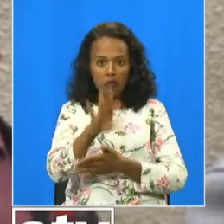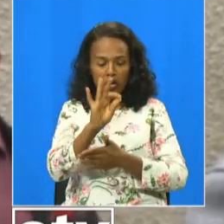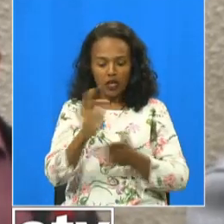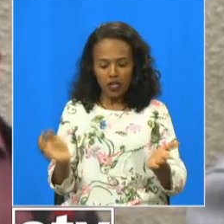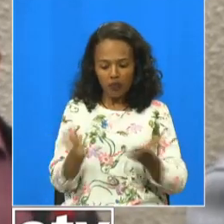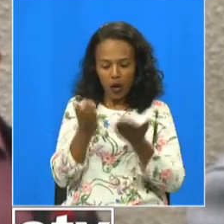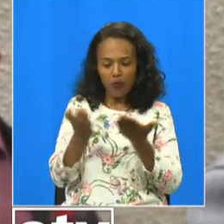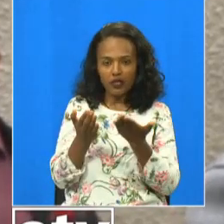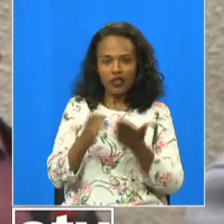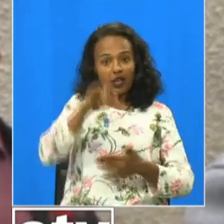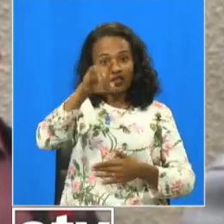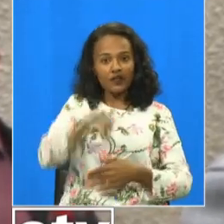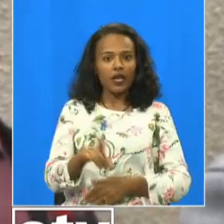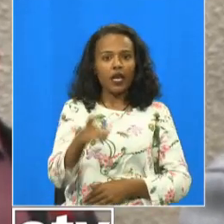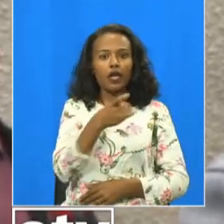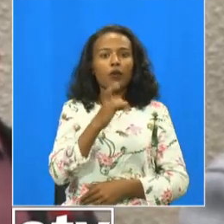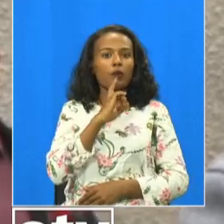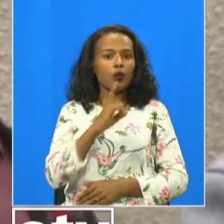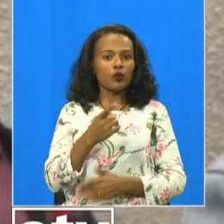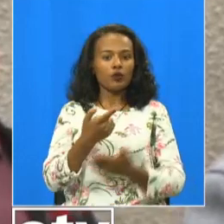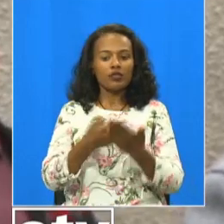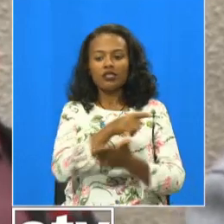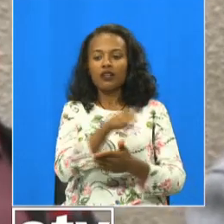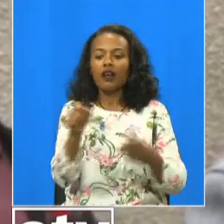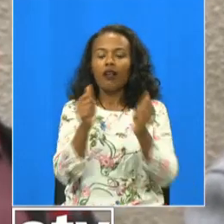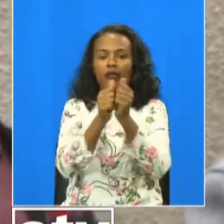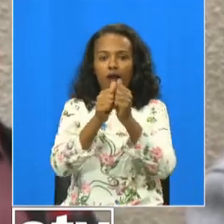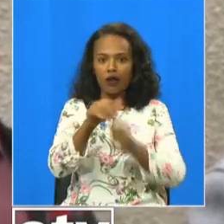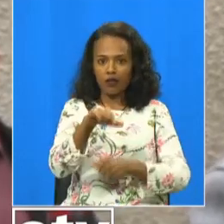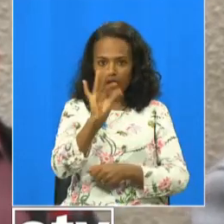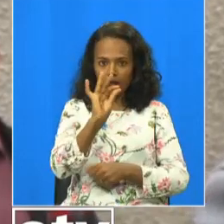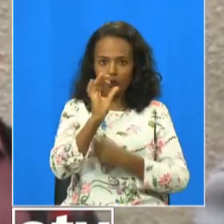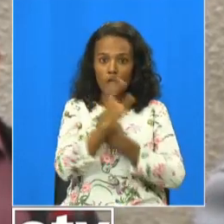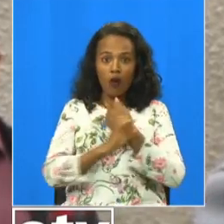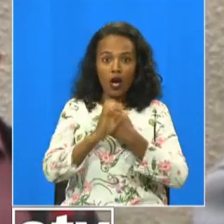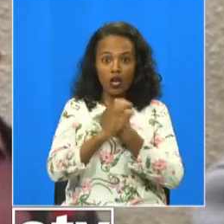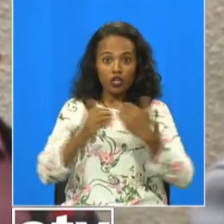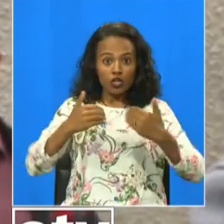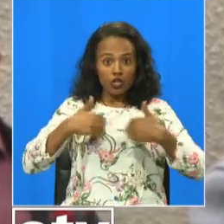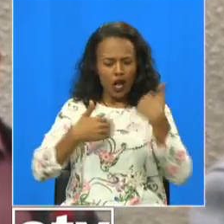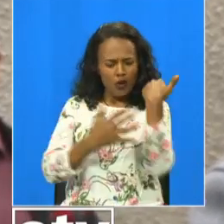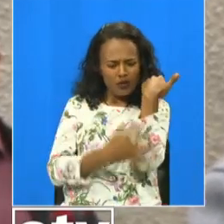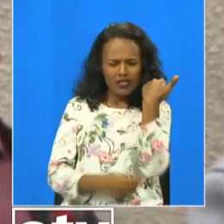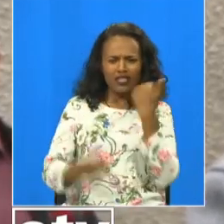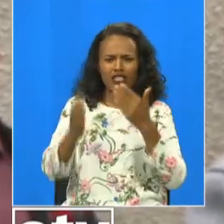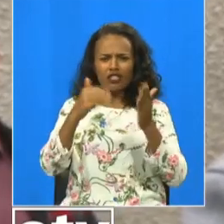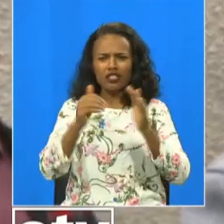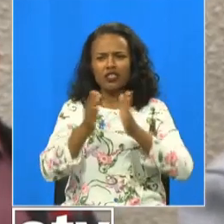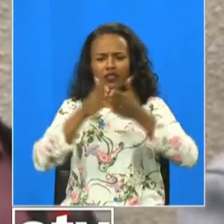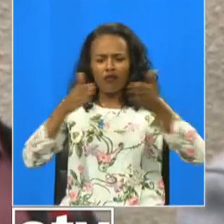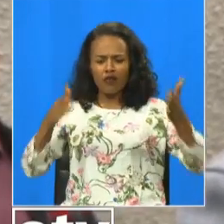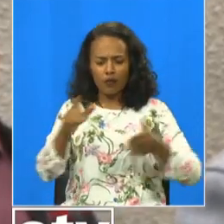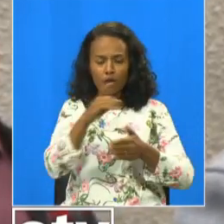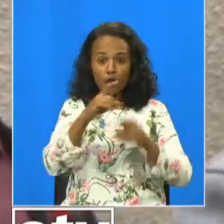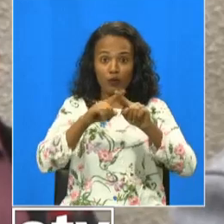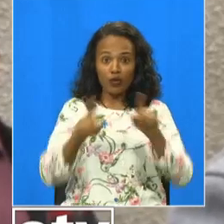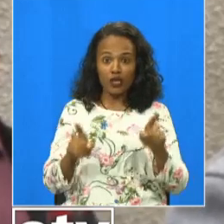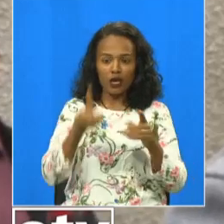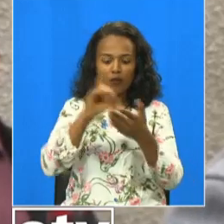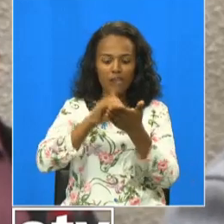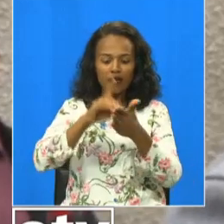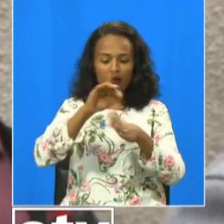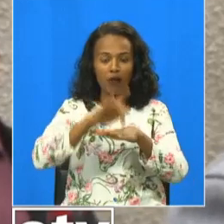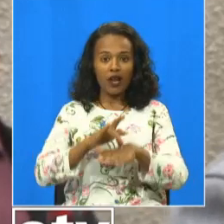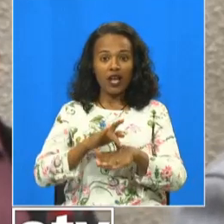ማበረታታት አስፈላጊ በመሆኑ ነው እዚህ ከእናንተ ጋር የተገኘ ነው። በሀገራችን ያለው ደህንነትና ችግር ሰፊ ቢሆንም በተለይ ደግሞ በከተማ